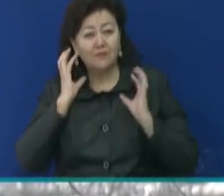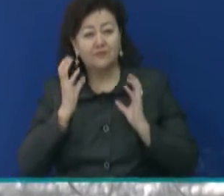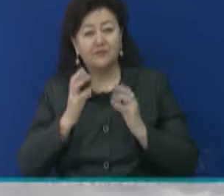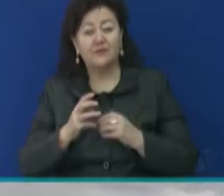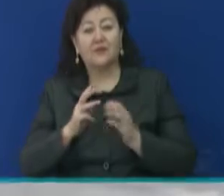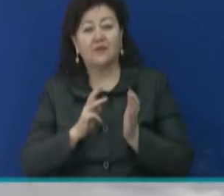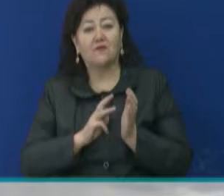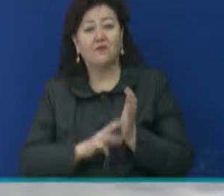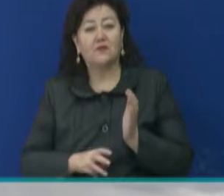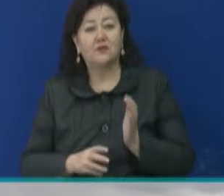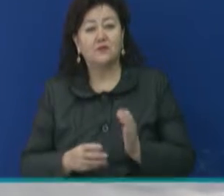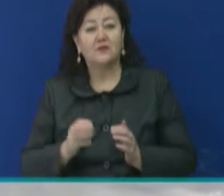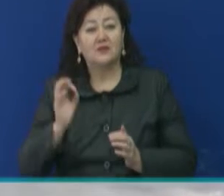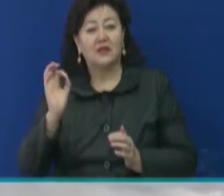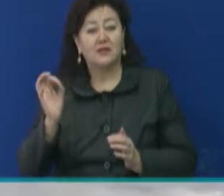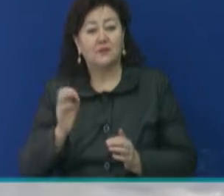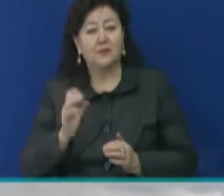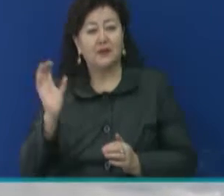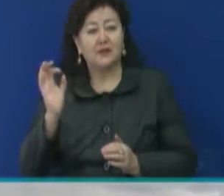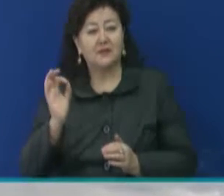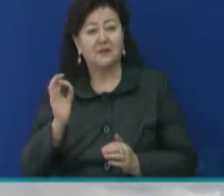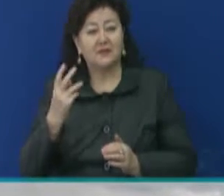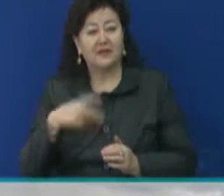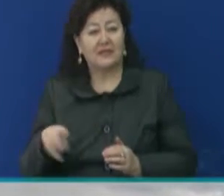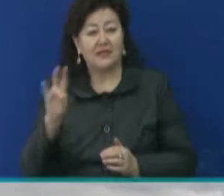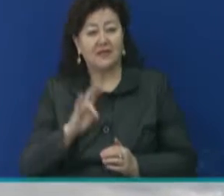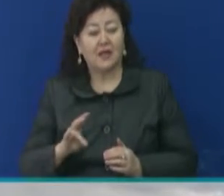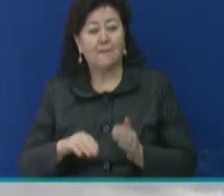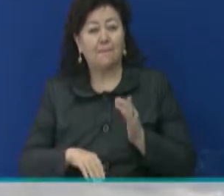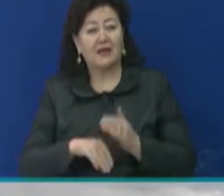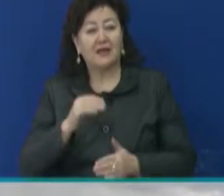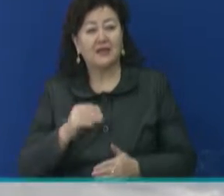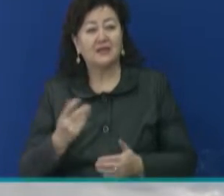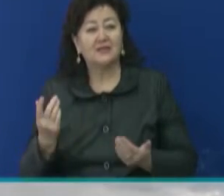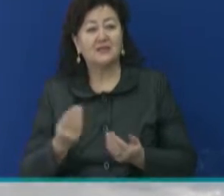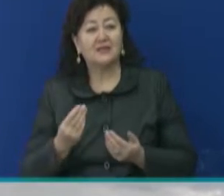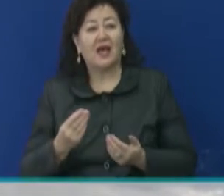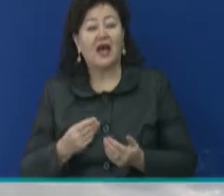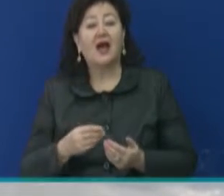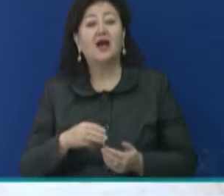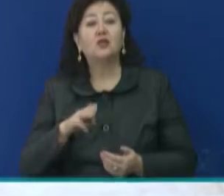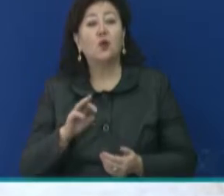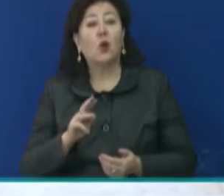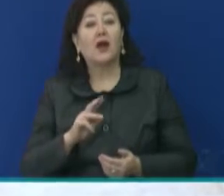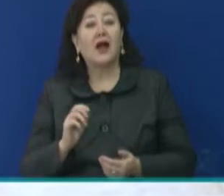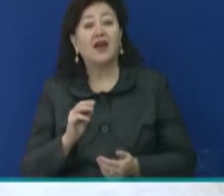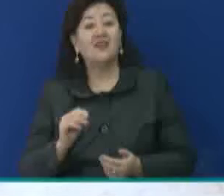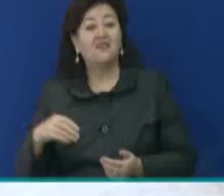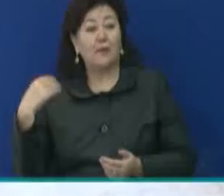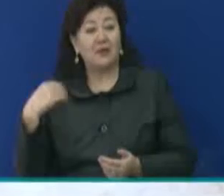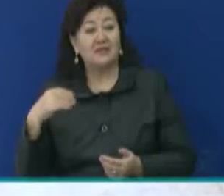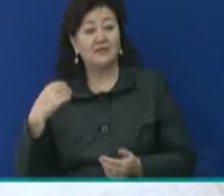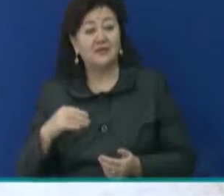процента избирателей на внеочередных президентских выборов 20 ноября проголосовали за кандидата касым-жомарта токаева